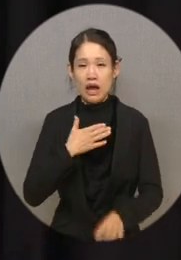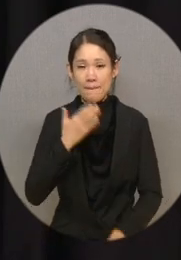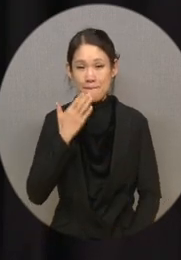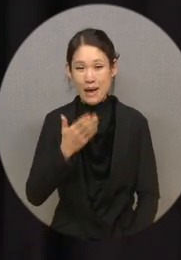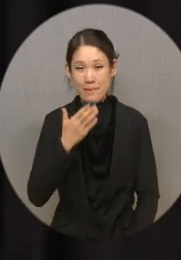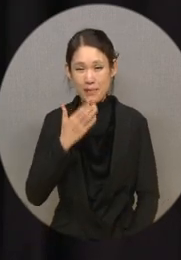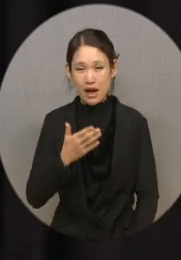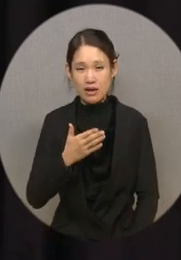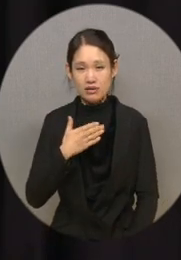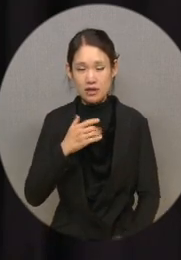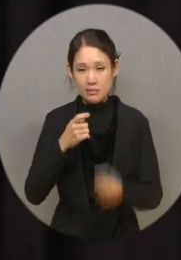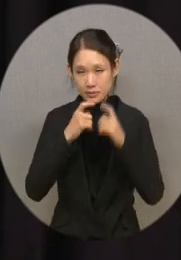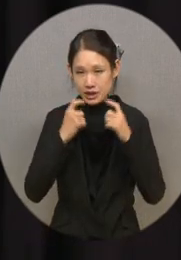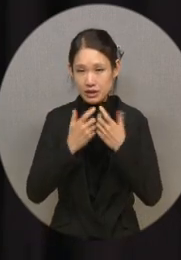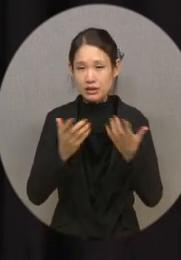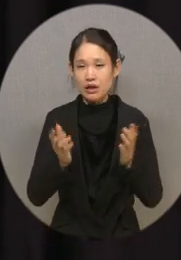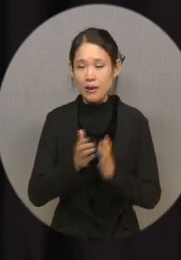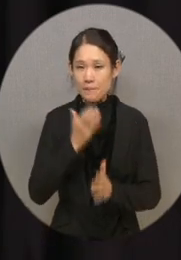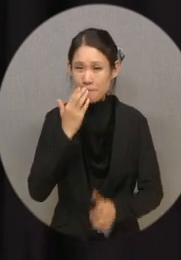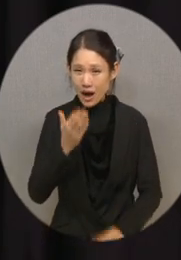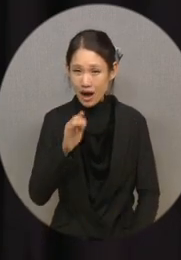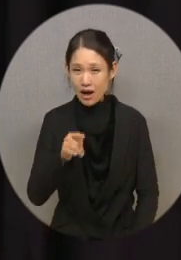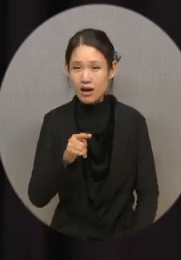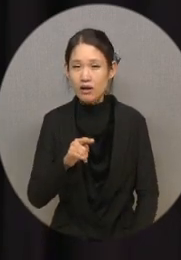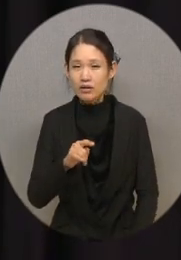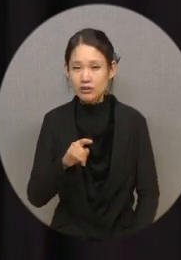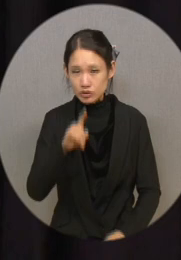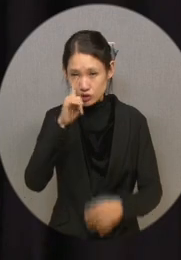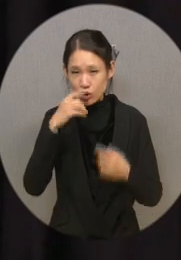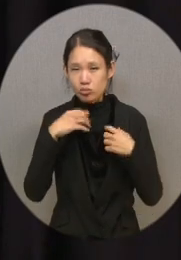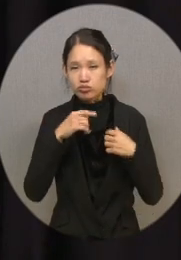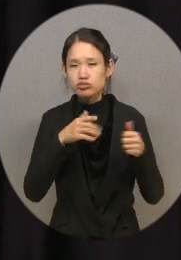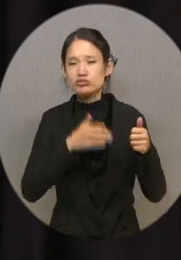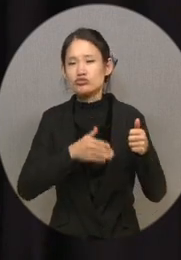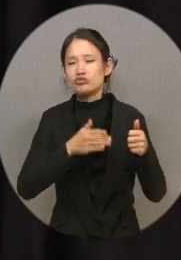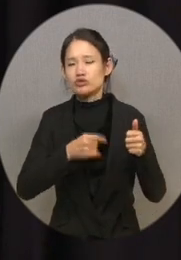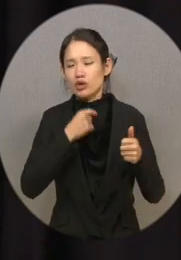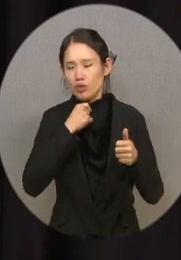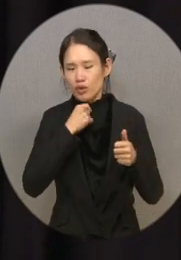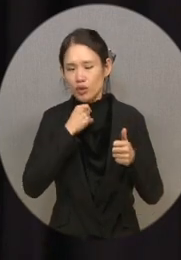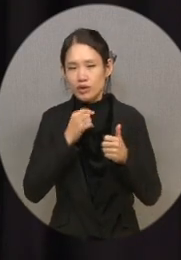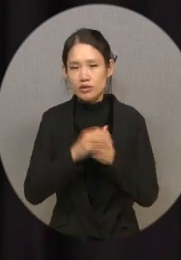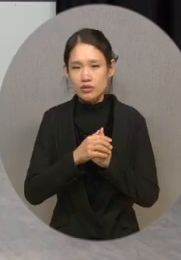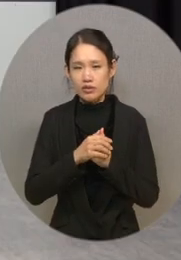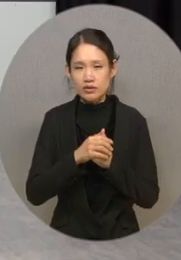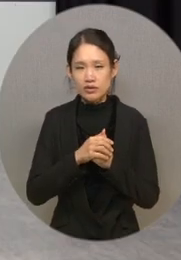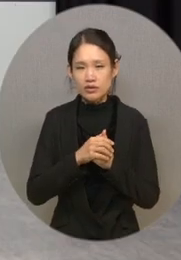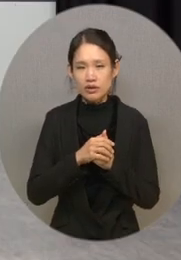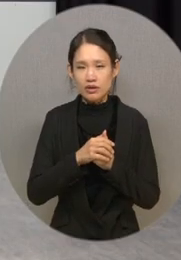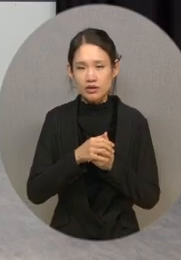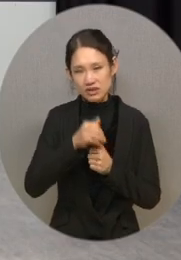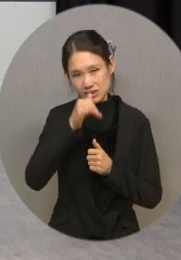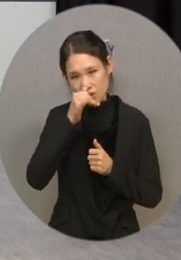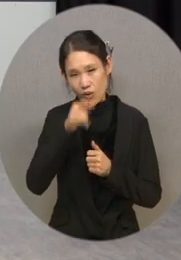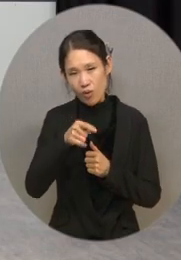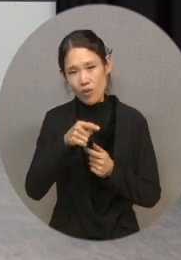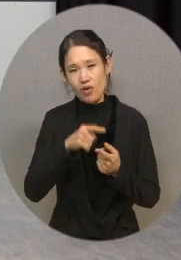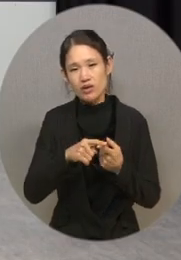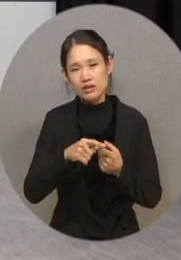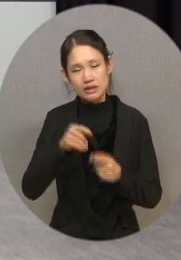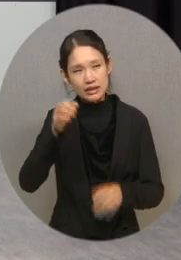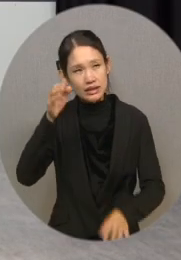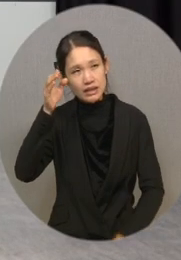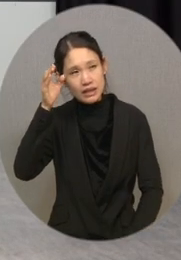것 또는 민간단체에서 할 수 있는 것까지도 정부가 했으면 하고 바라는 경향이 나오니까는 그게